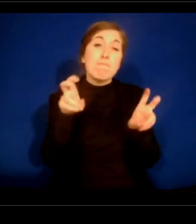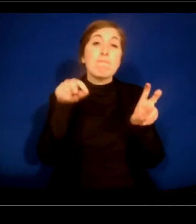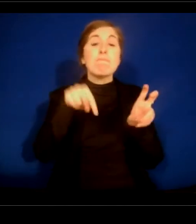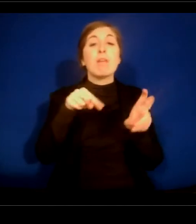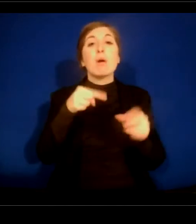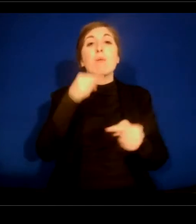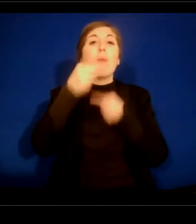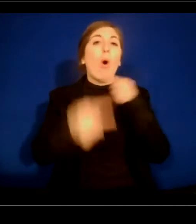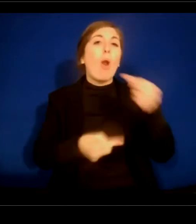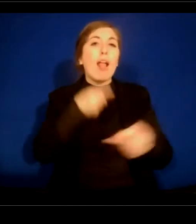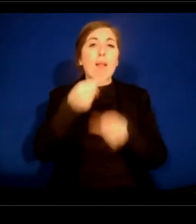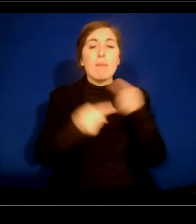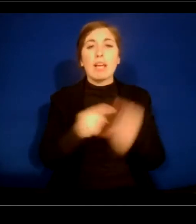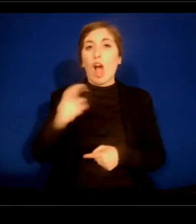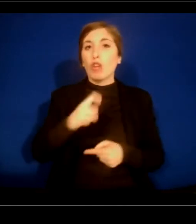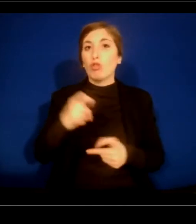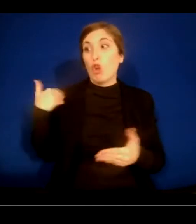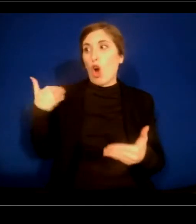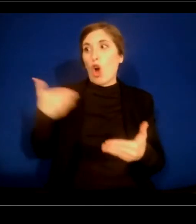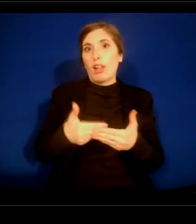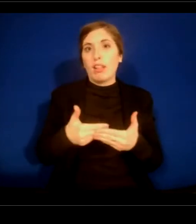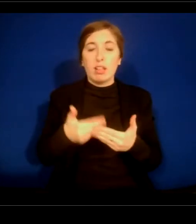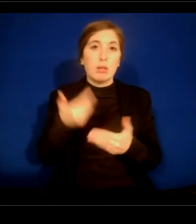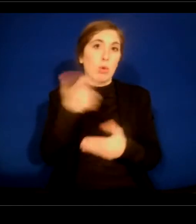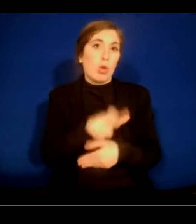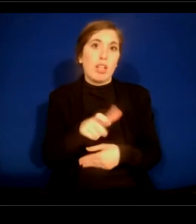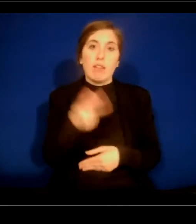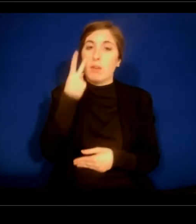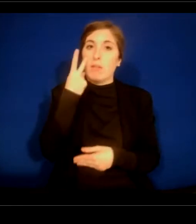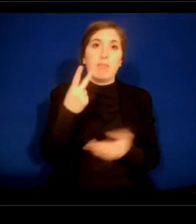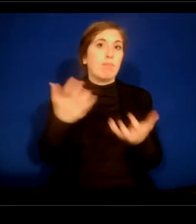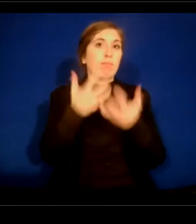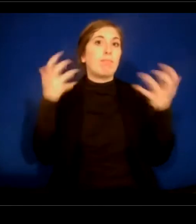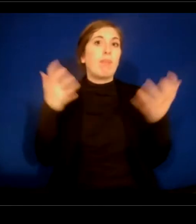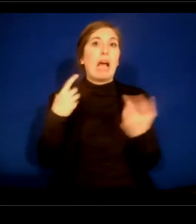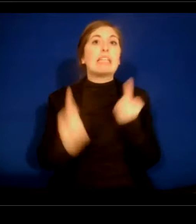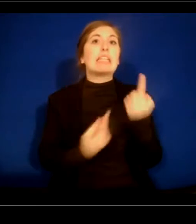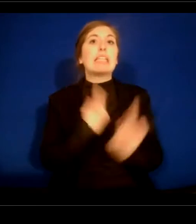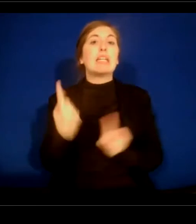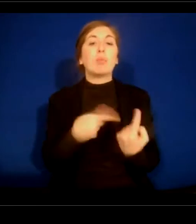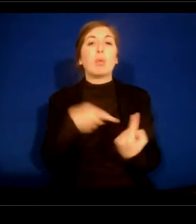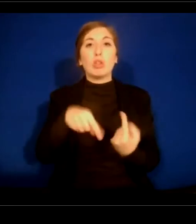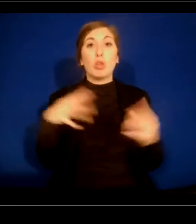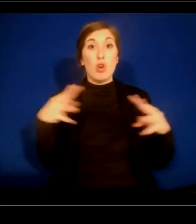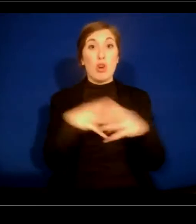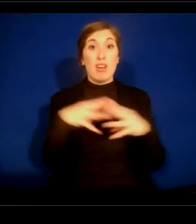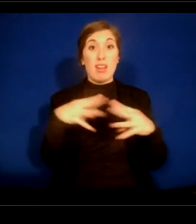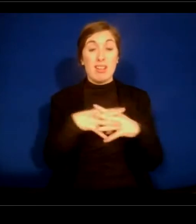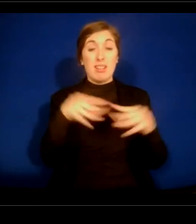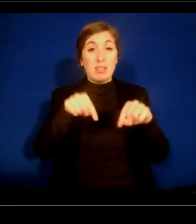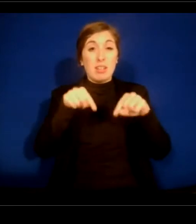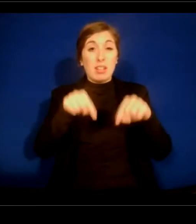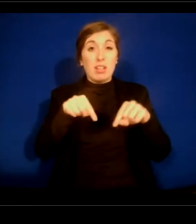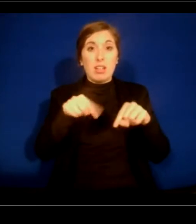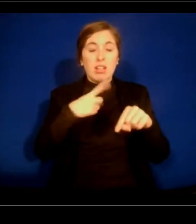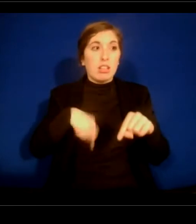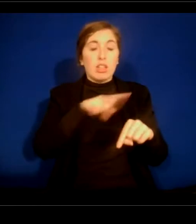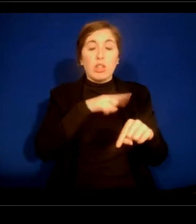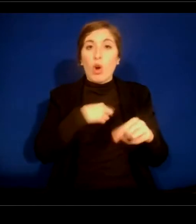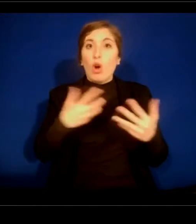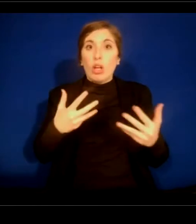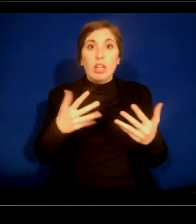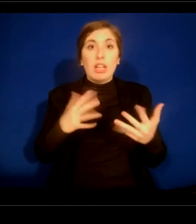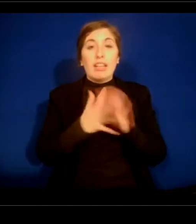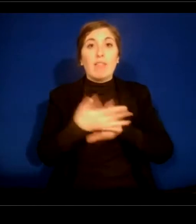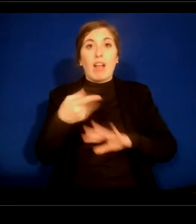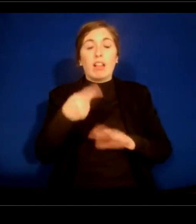negli ultimi giorni rispetto al fatto che è evidente che questa situazione, questo scenario bellico, noi lo percepiamo spesso con più intensità di